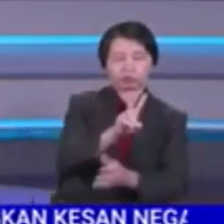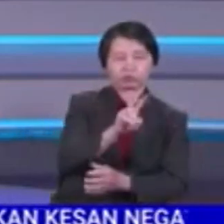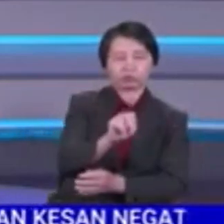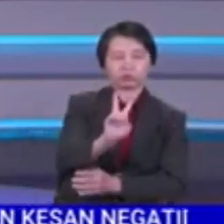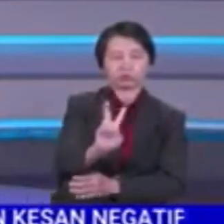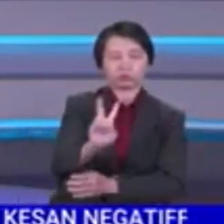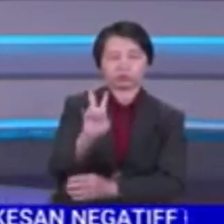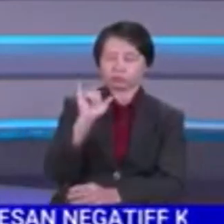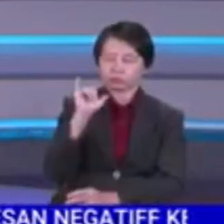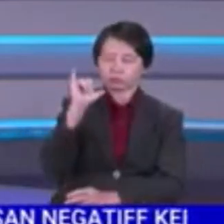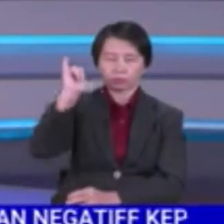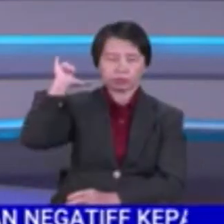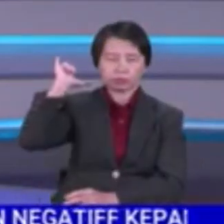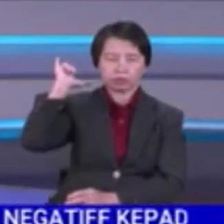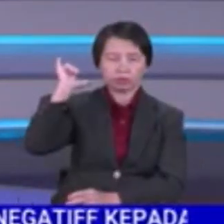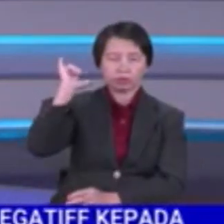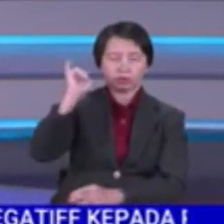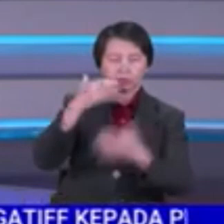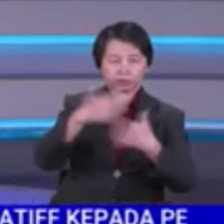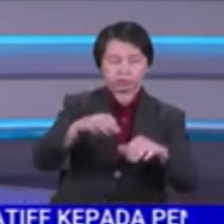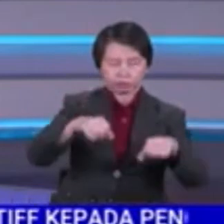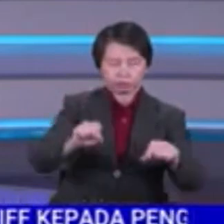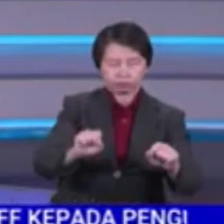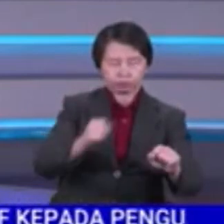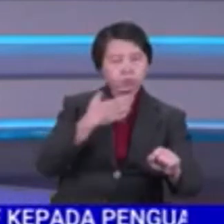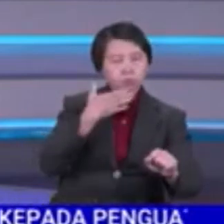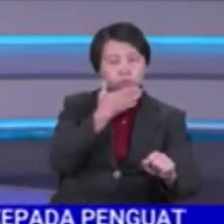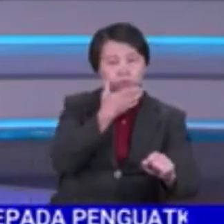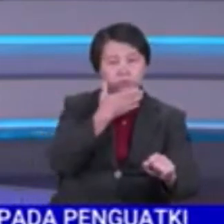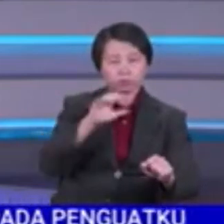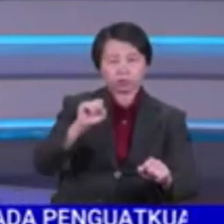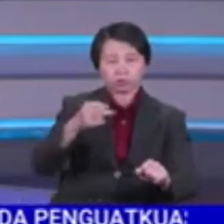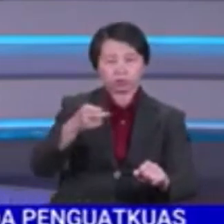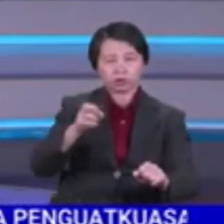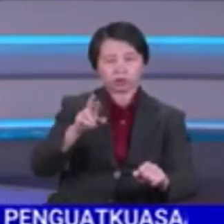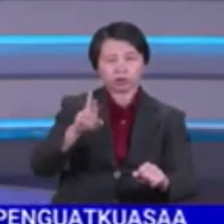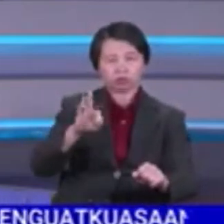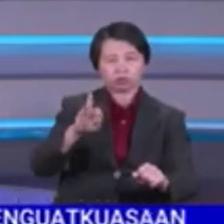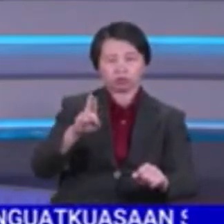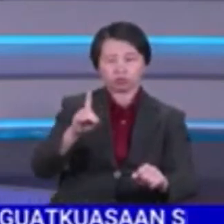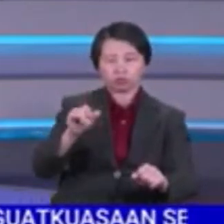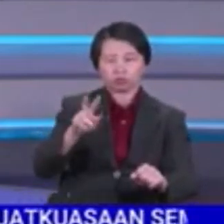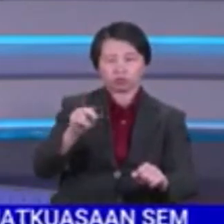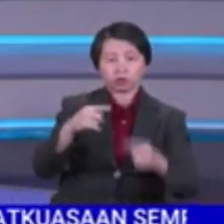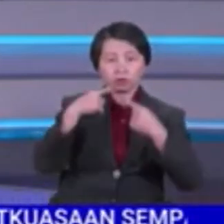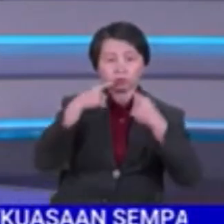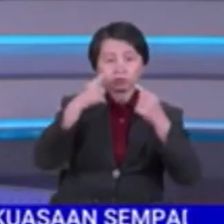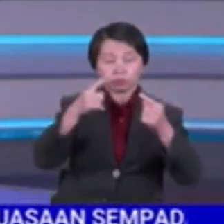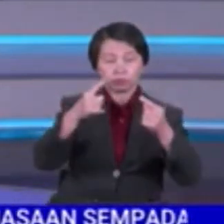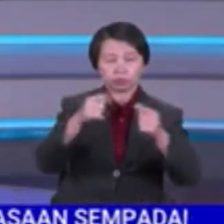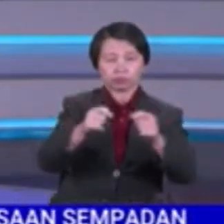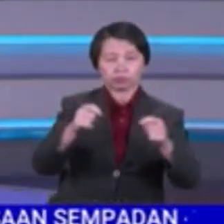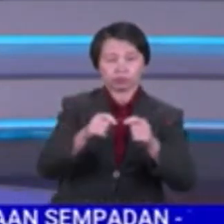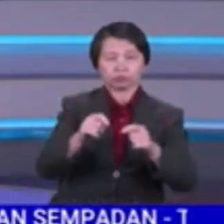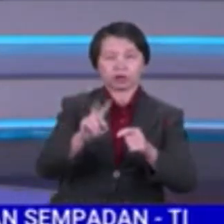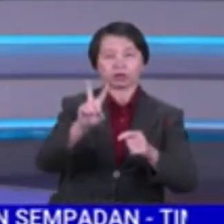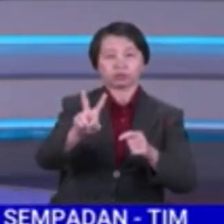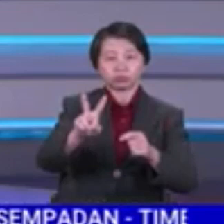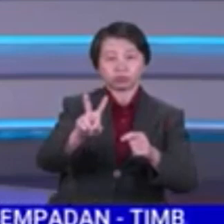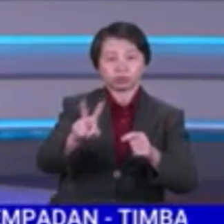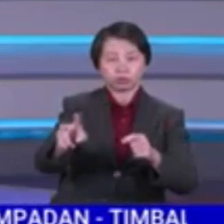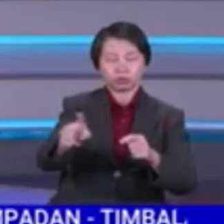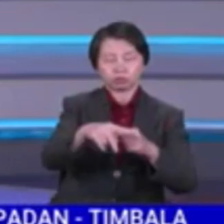2022 semalam ini 10 pemuda negara Syarifuddin Azman berjaya menduduki Tempat kedua